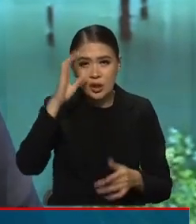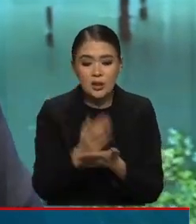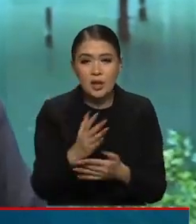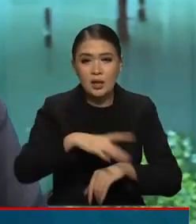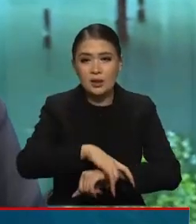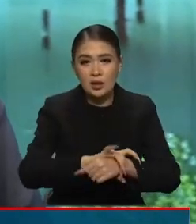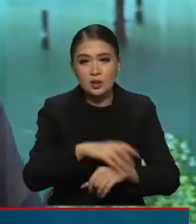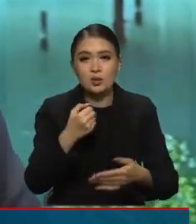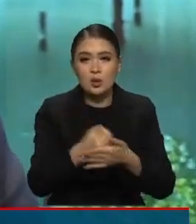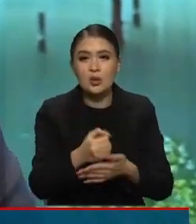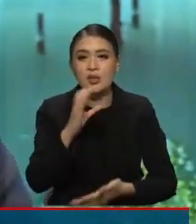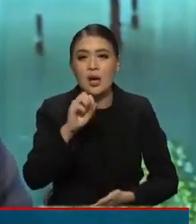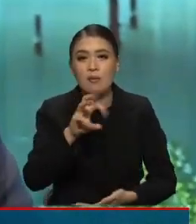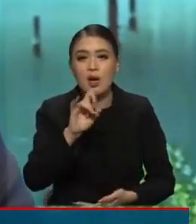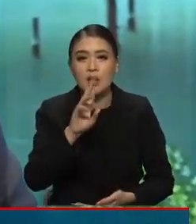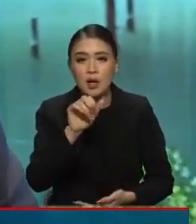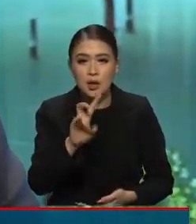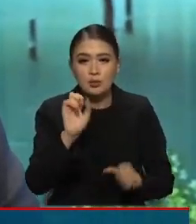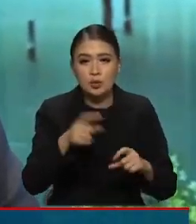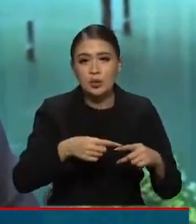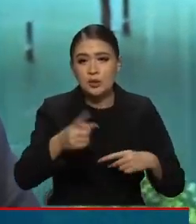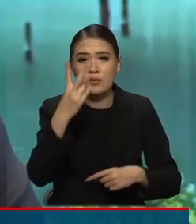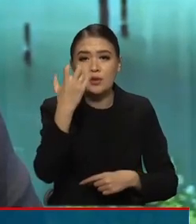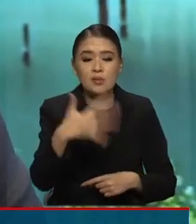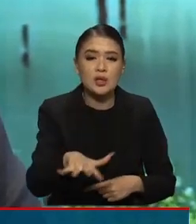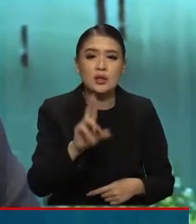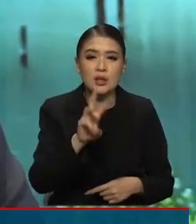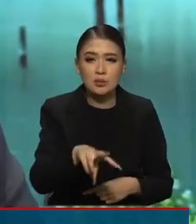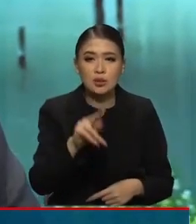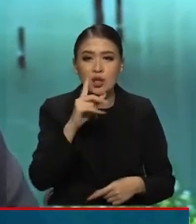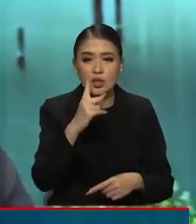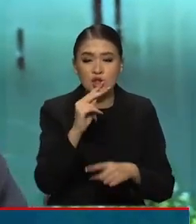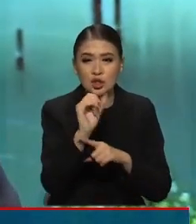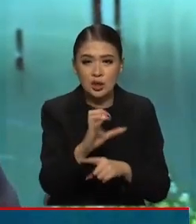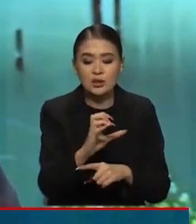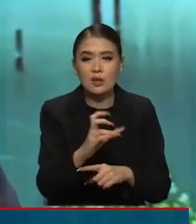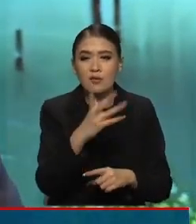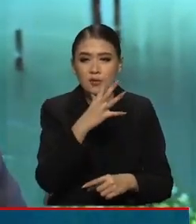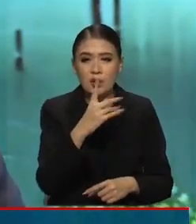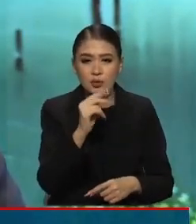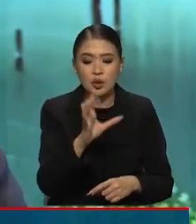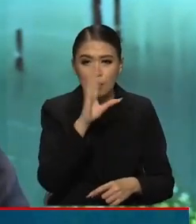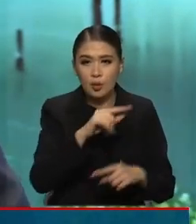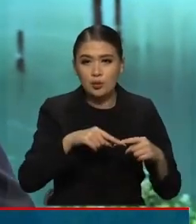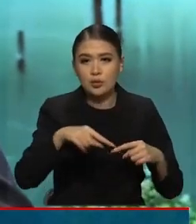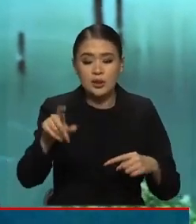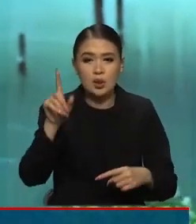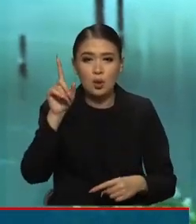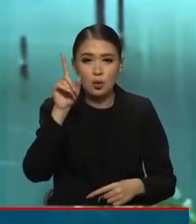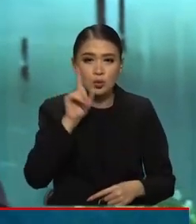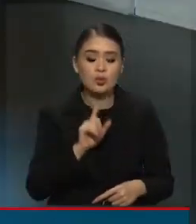до Самарканда, да, добираетесь 250 километров в час за один час. То есть вы сели в